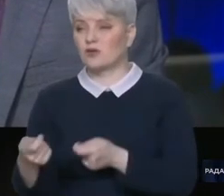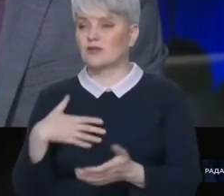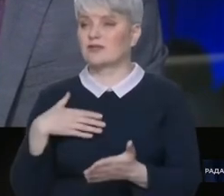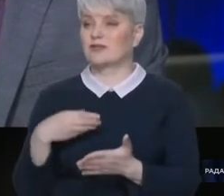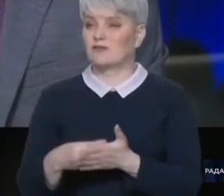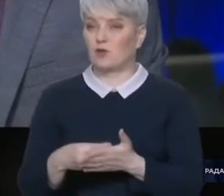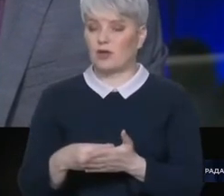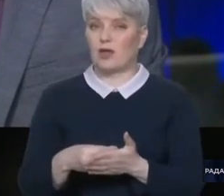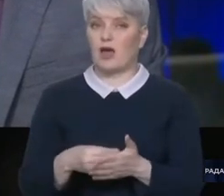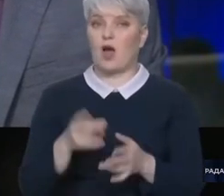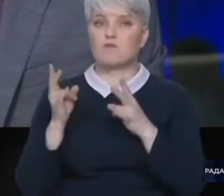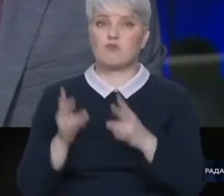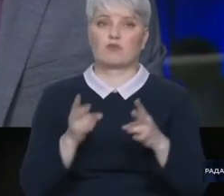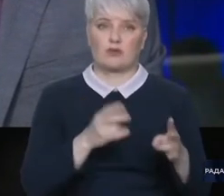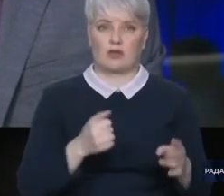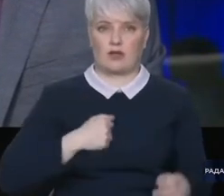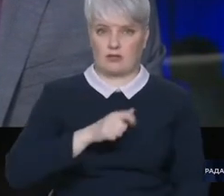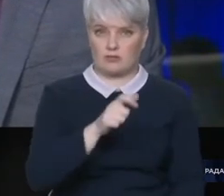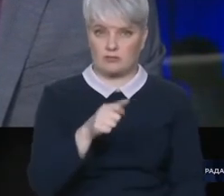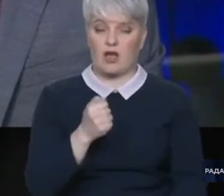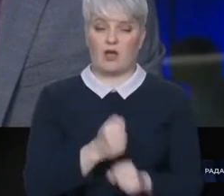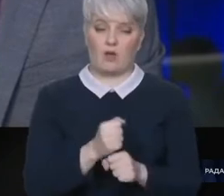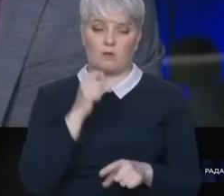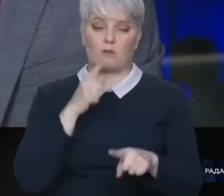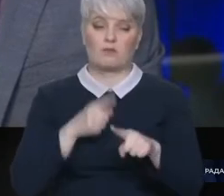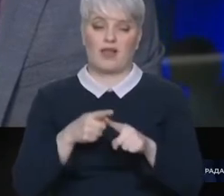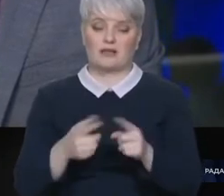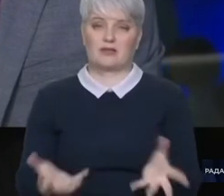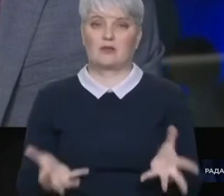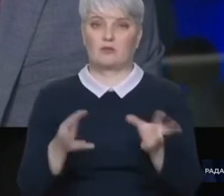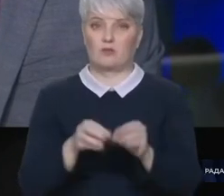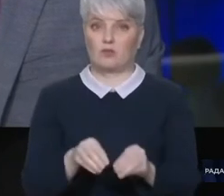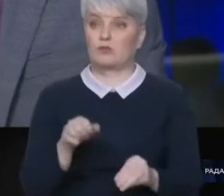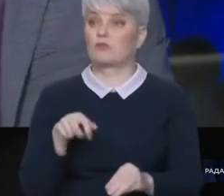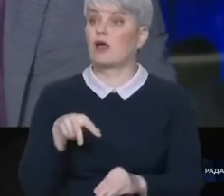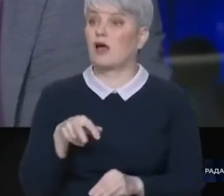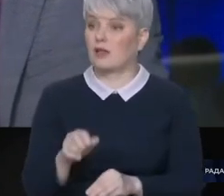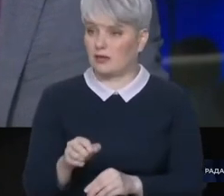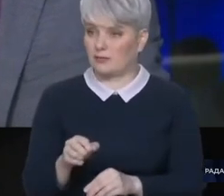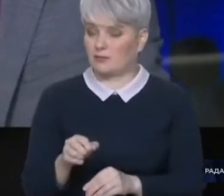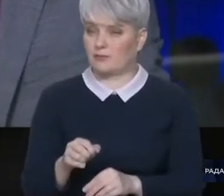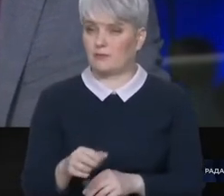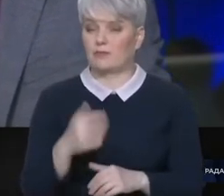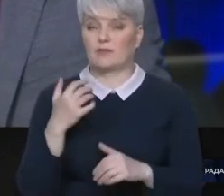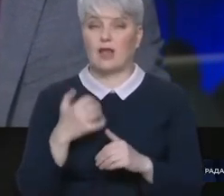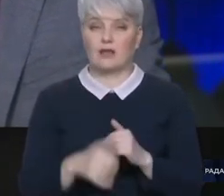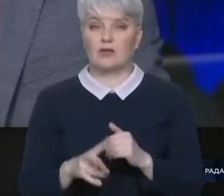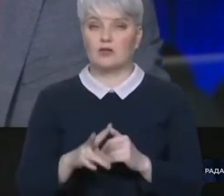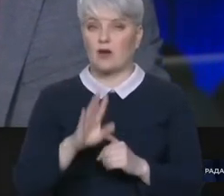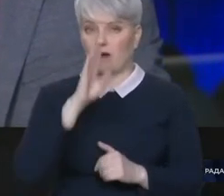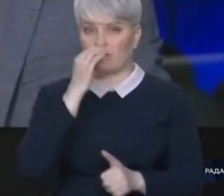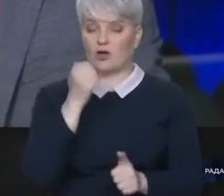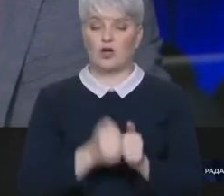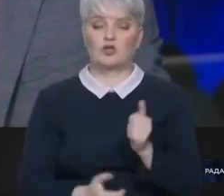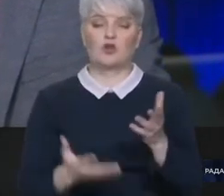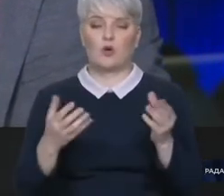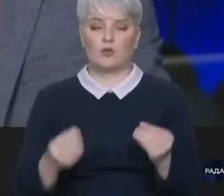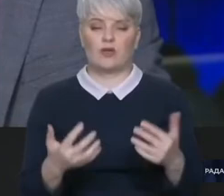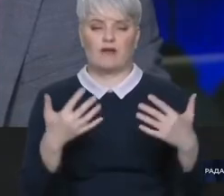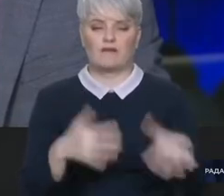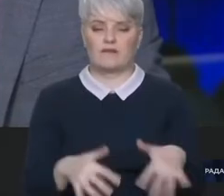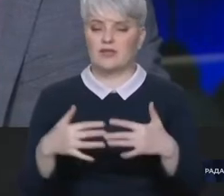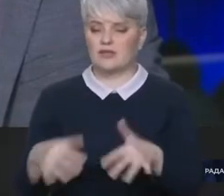постраждалих гарматне м'ясо, а роблять просто братські могили. Але не дивлячись на все те, що ворог несе щодня втрати